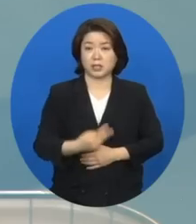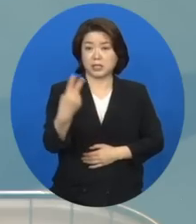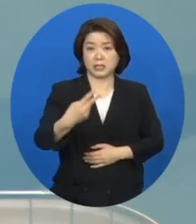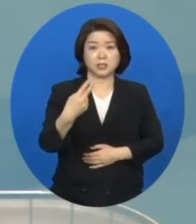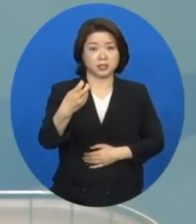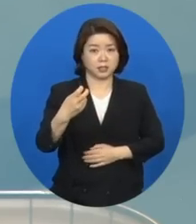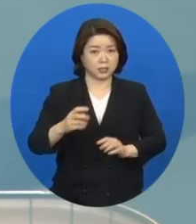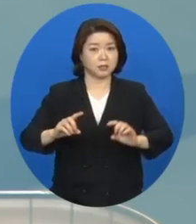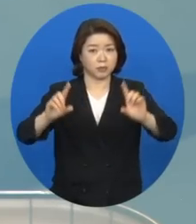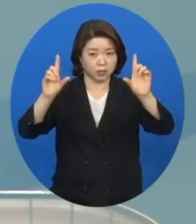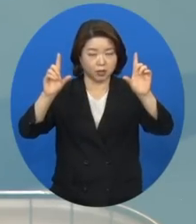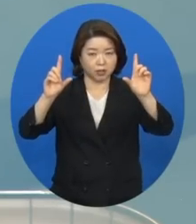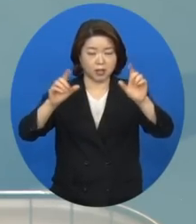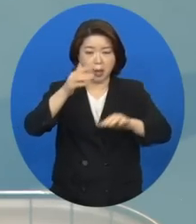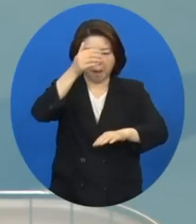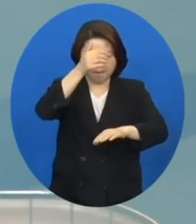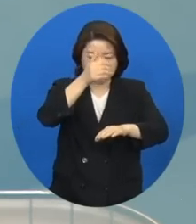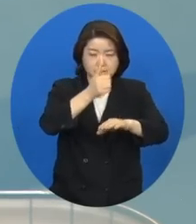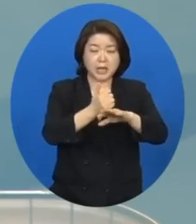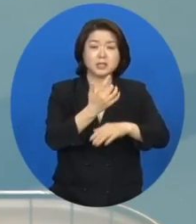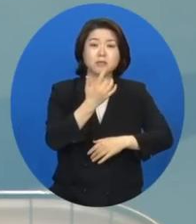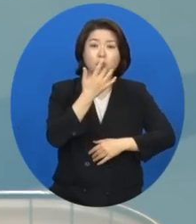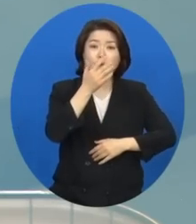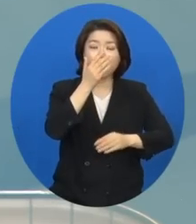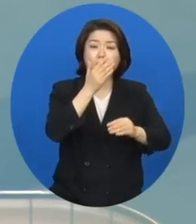2020년 마지막 화요중보